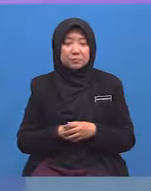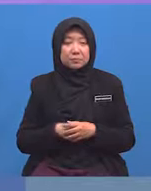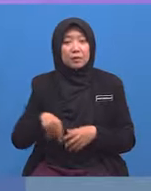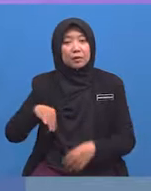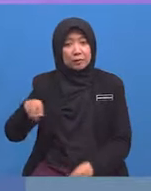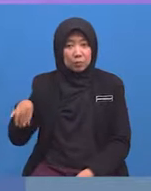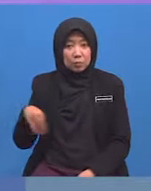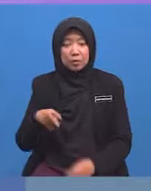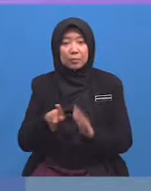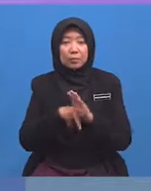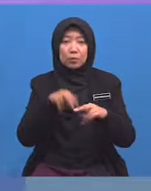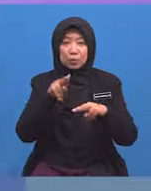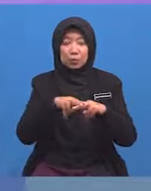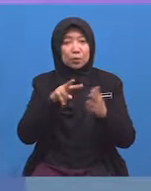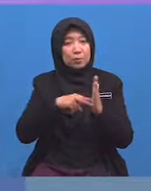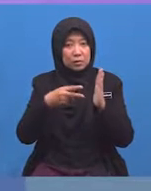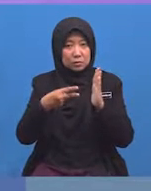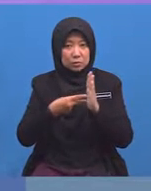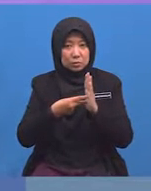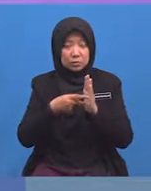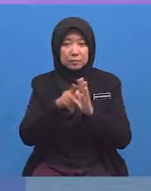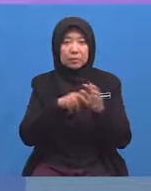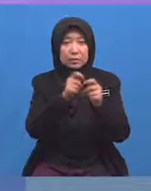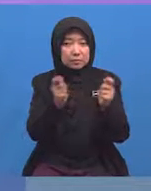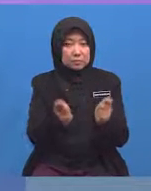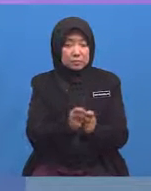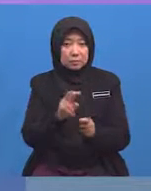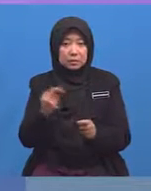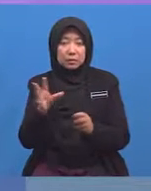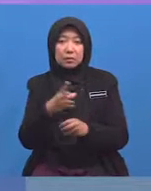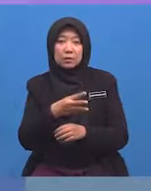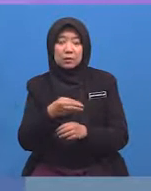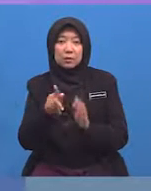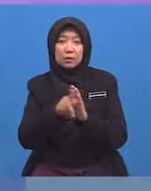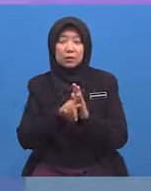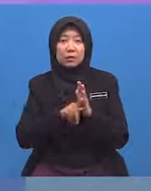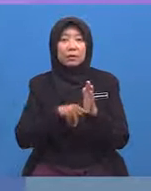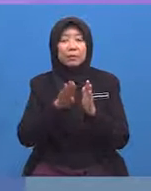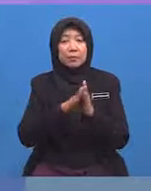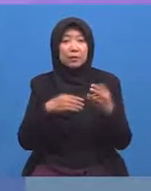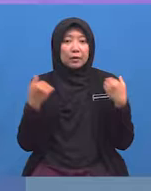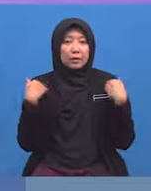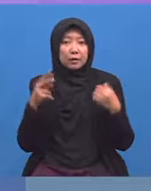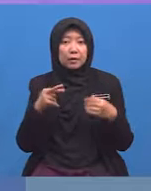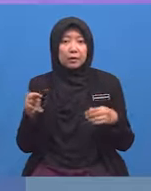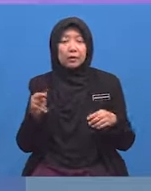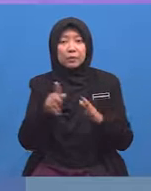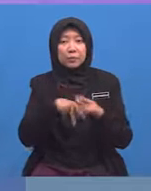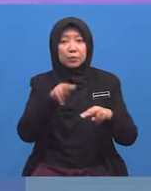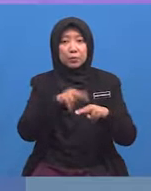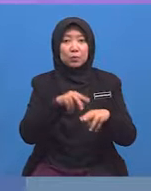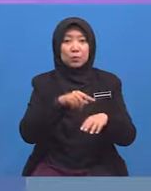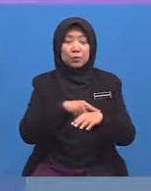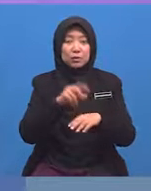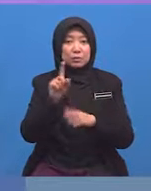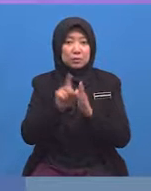Taburan penduduk bermaksud pertempatan dan keberadaan penduduk di sesuatu